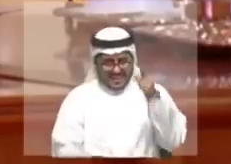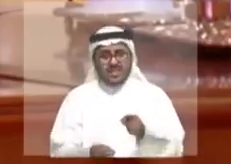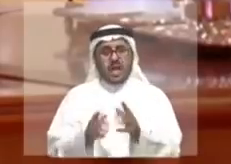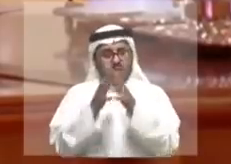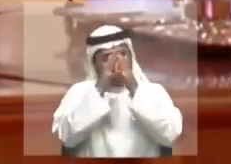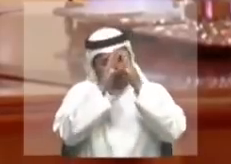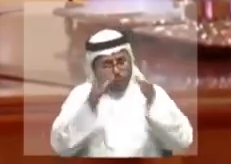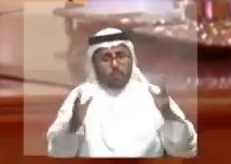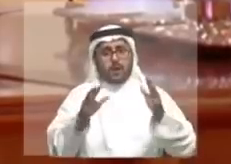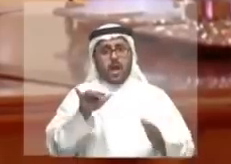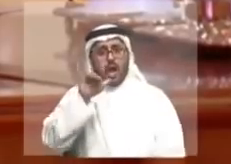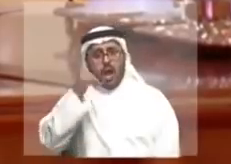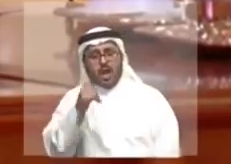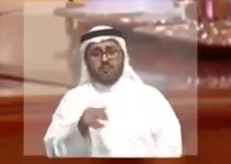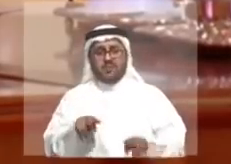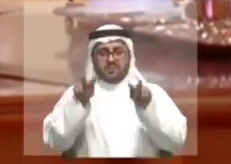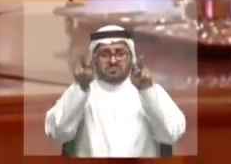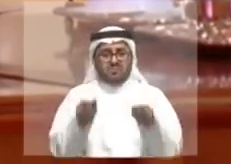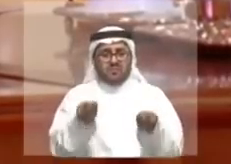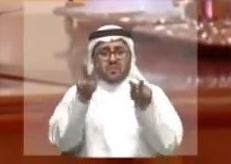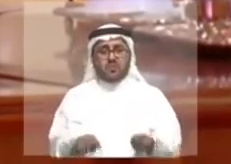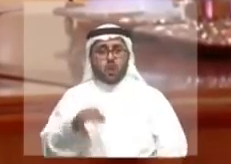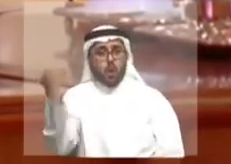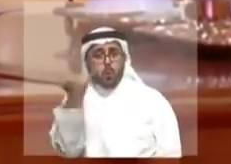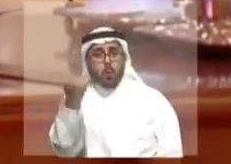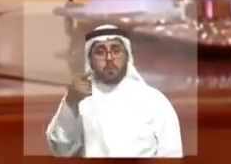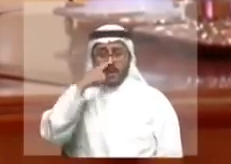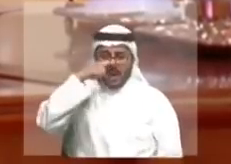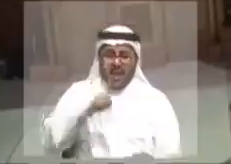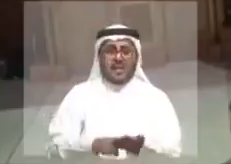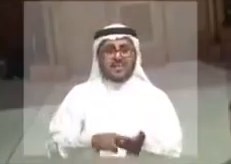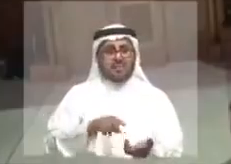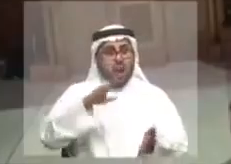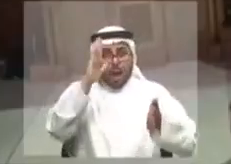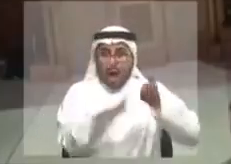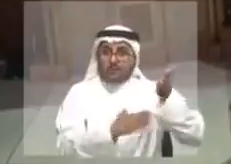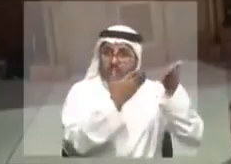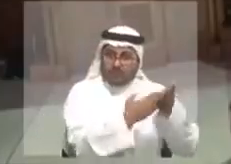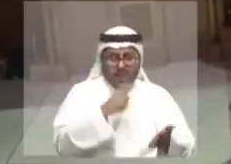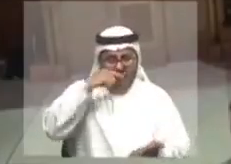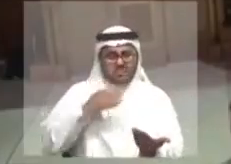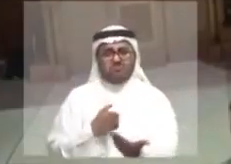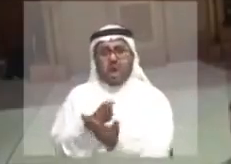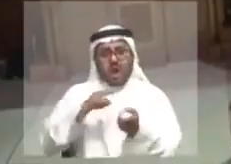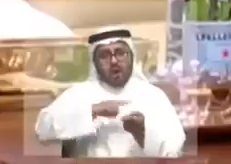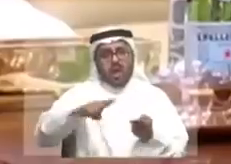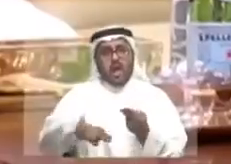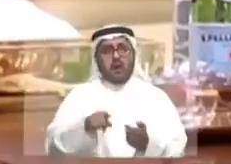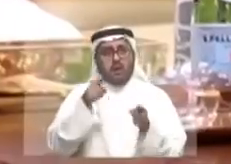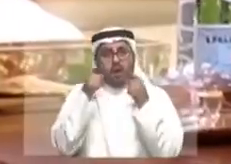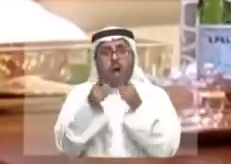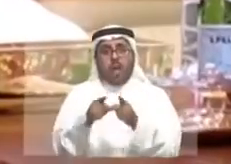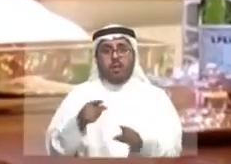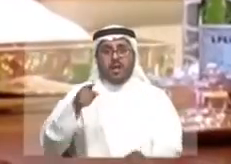التي تواجه الأمة العربية تتساوى في أهميتها وتتطابق في خطورتها، مشيرين إلى أن